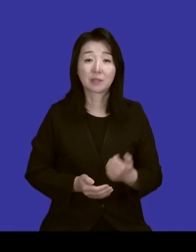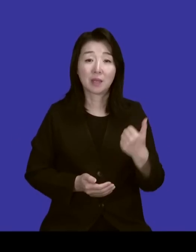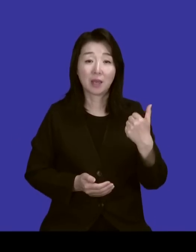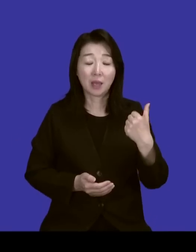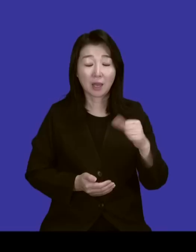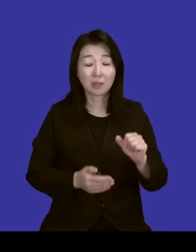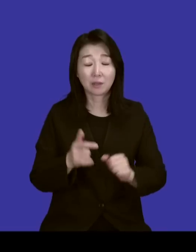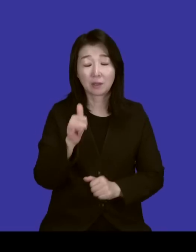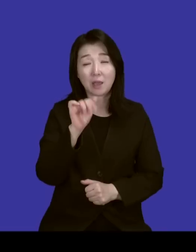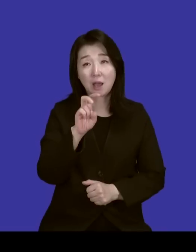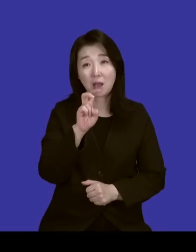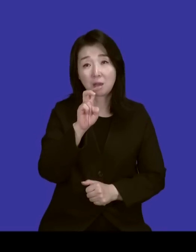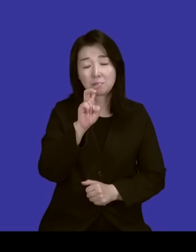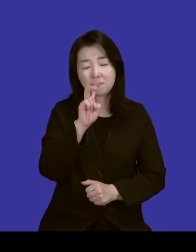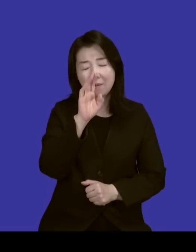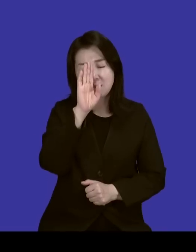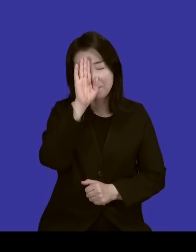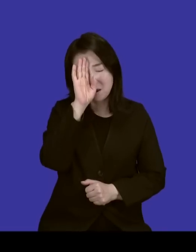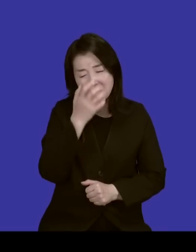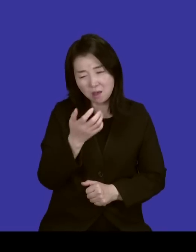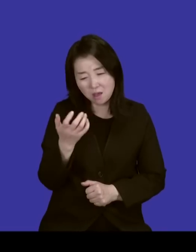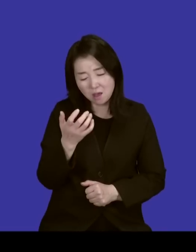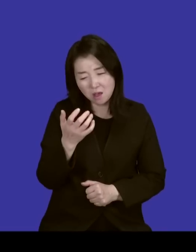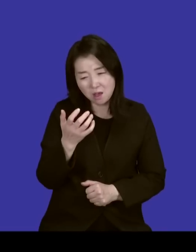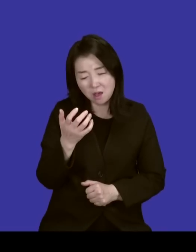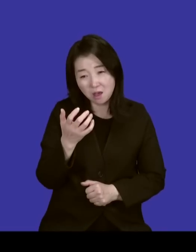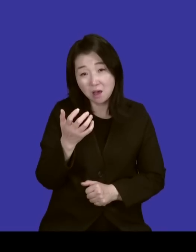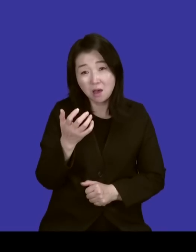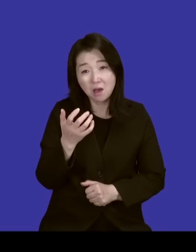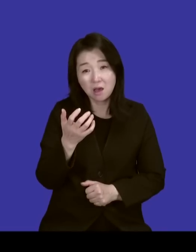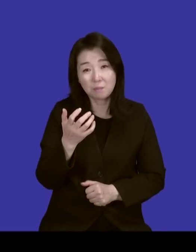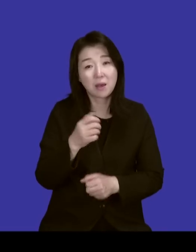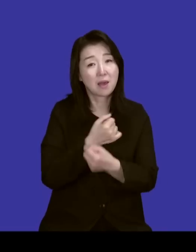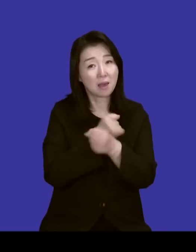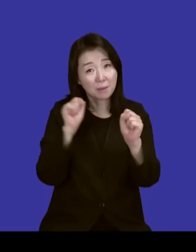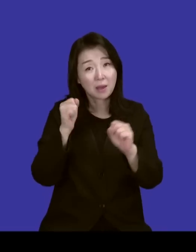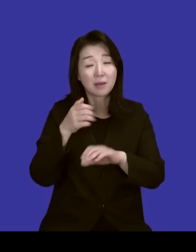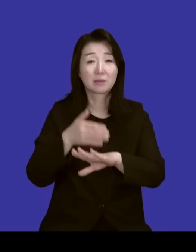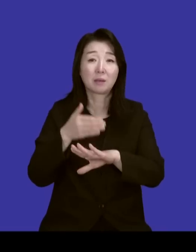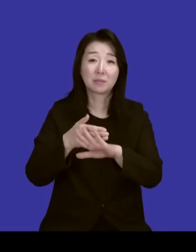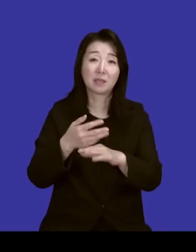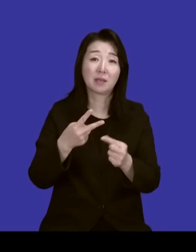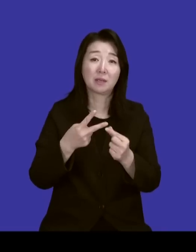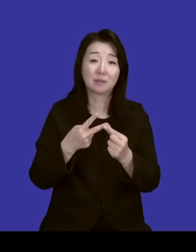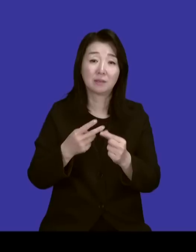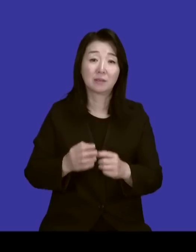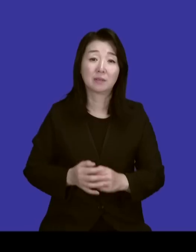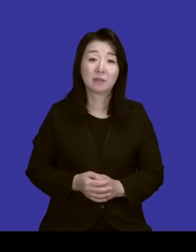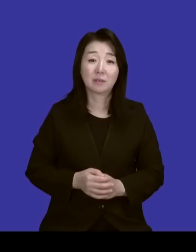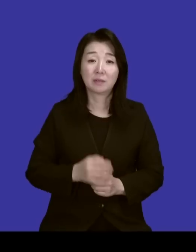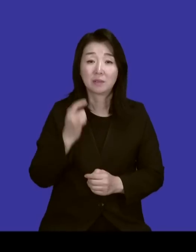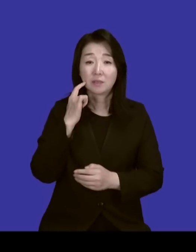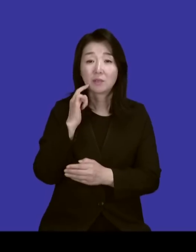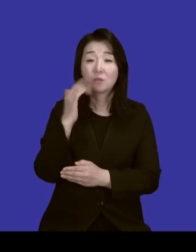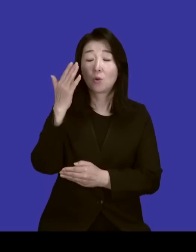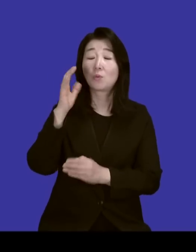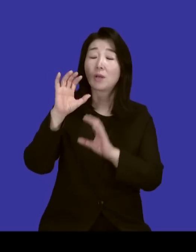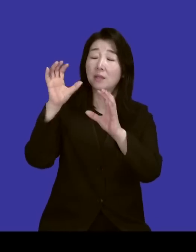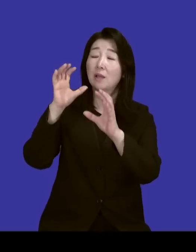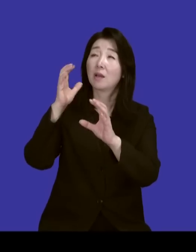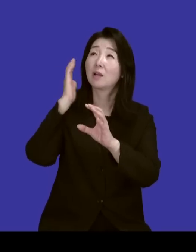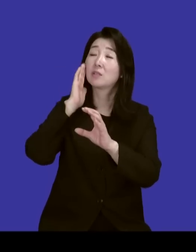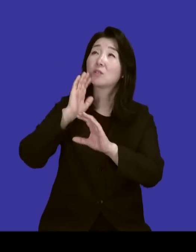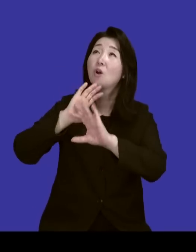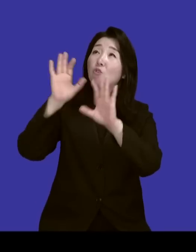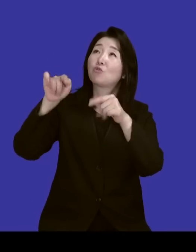아들이 그 지독한 암의 통증에서 해방되어 감사합니다. 둘째, 영광의 나라 천국에